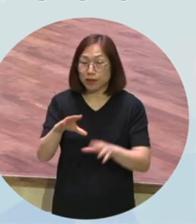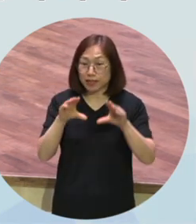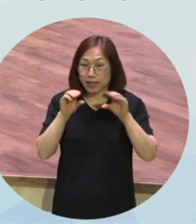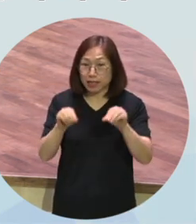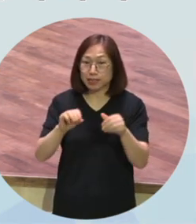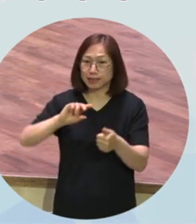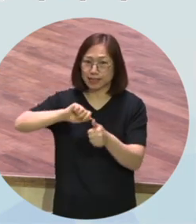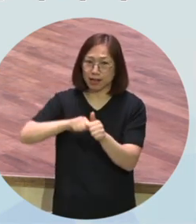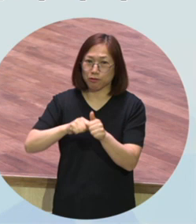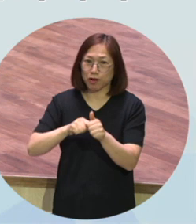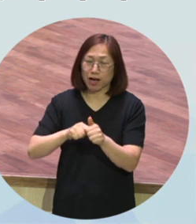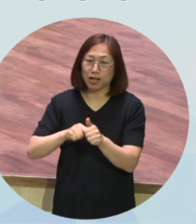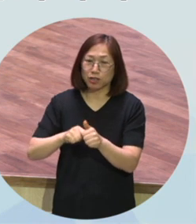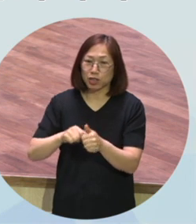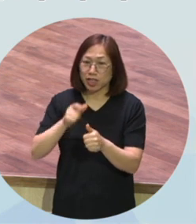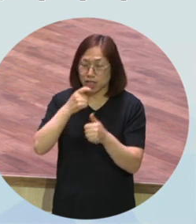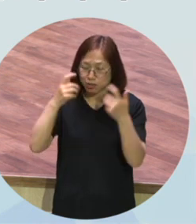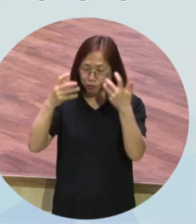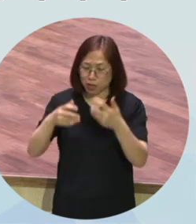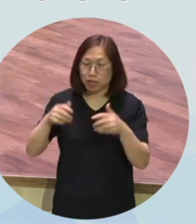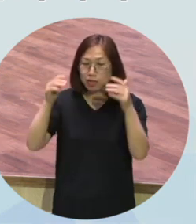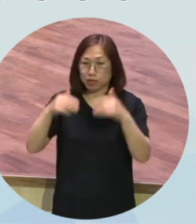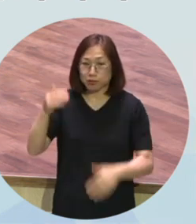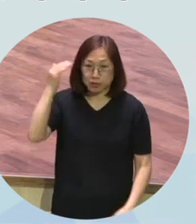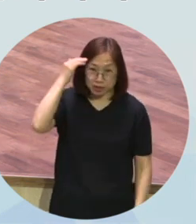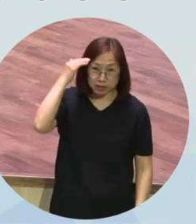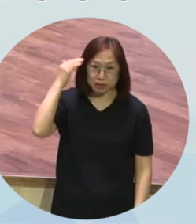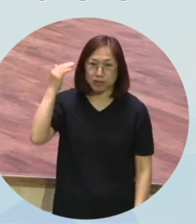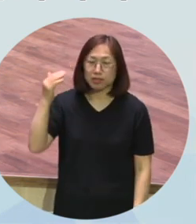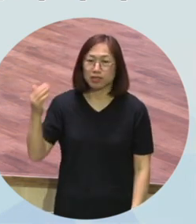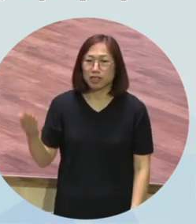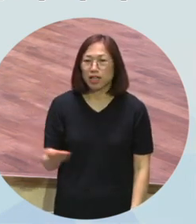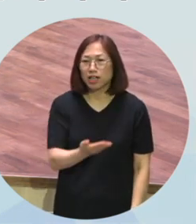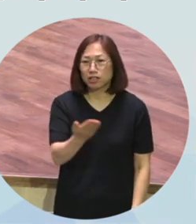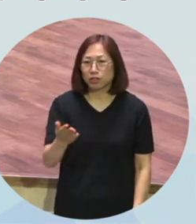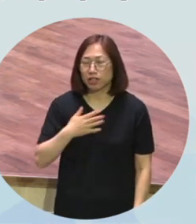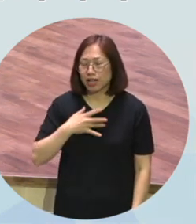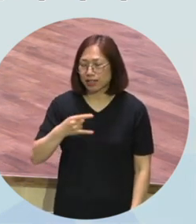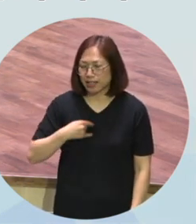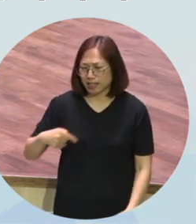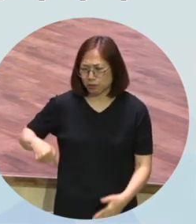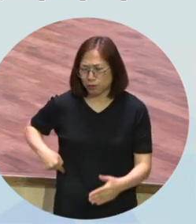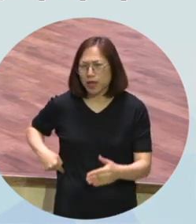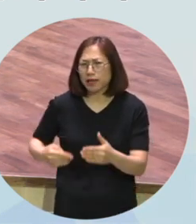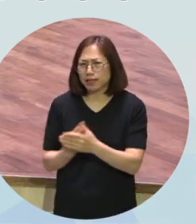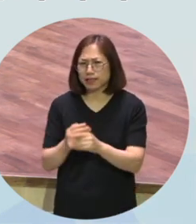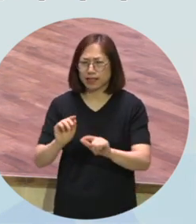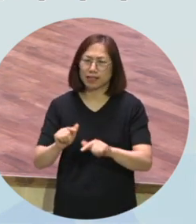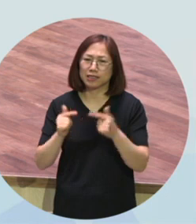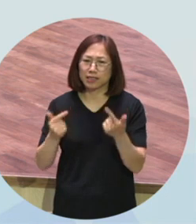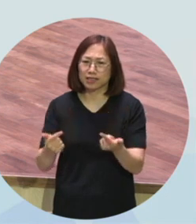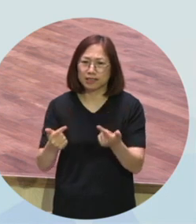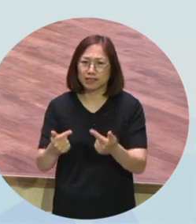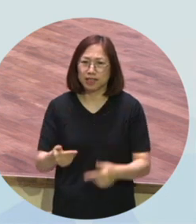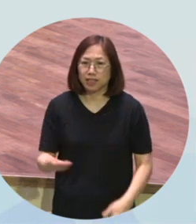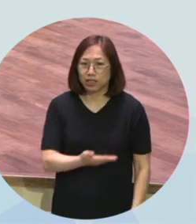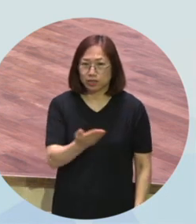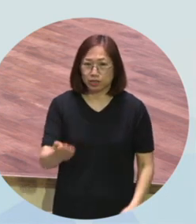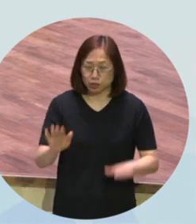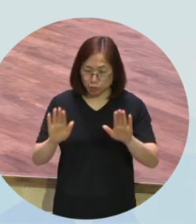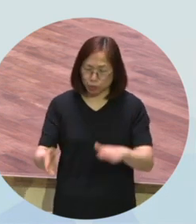곡식을 마르게 하는 재앙과 깐부기 재앙과 우박으로 쳤으나 너희가 내게로 돌이키지